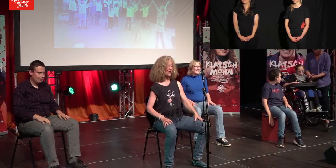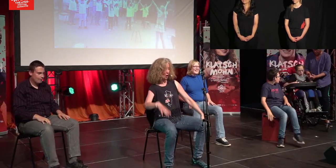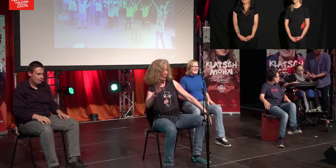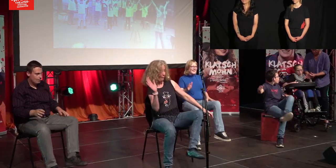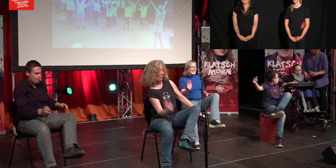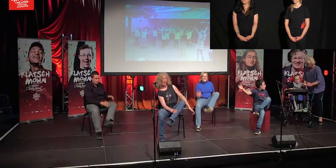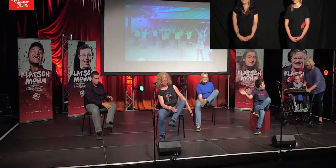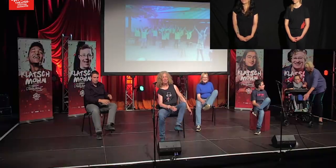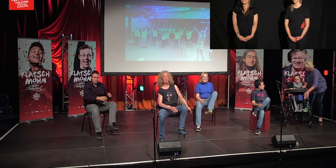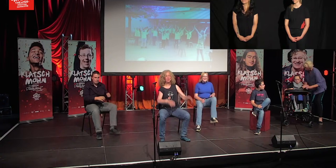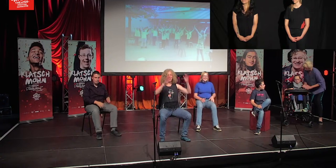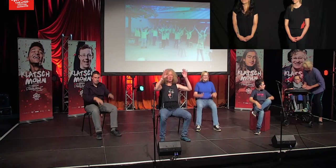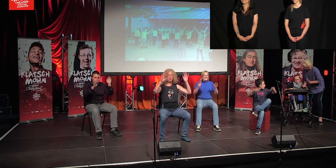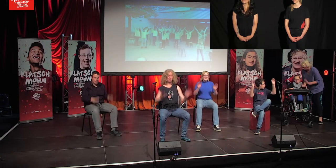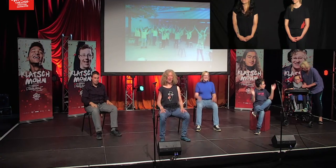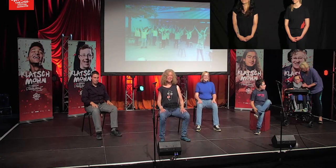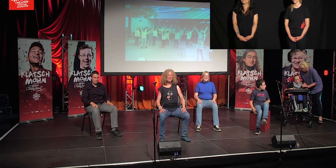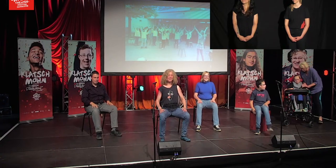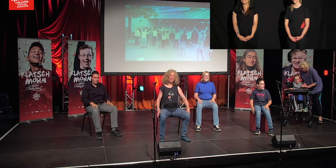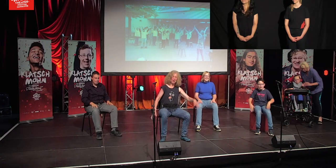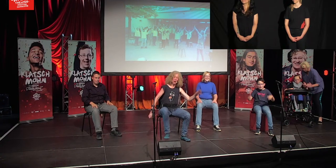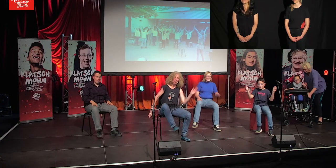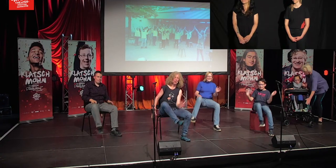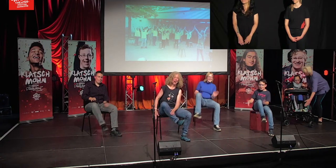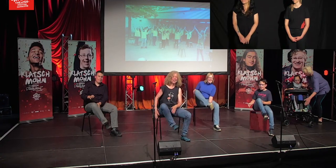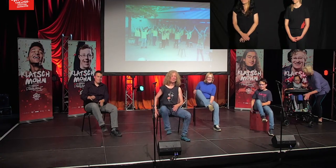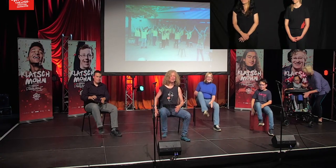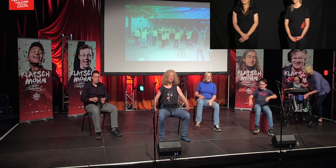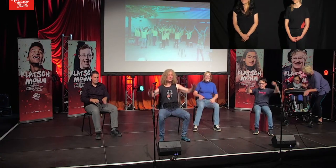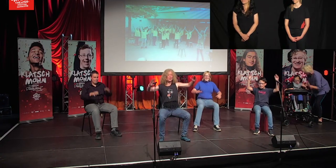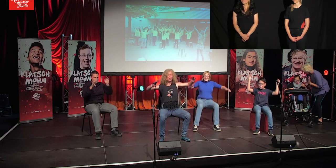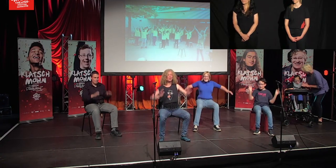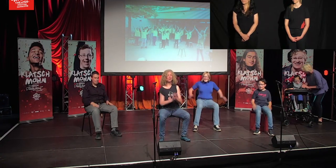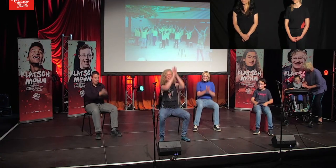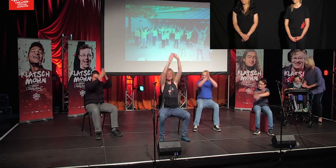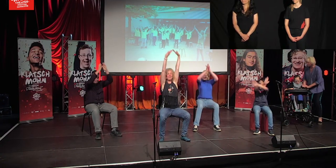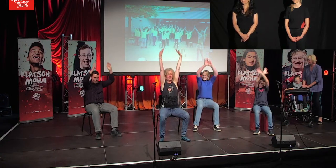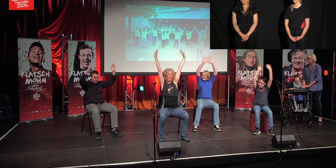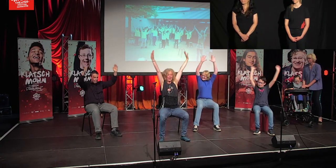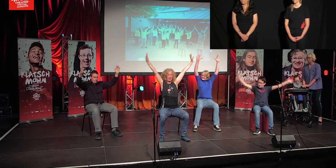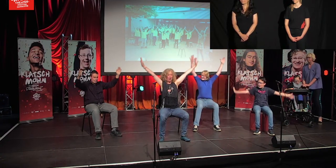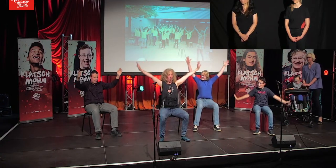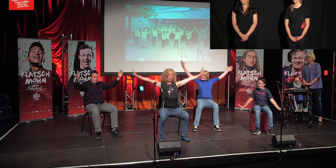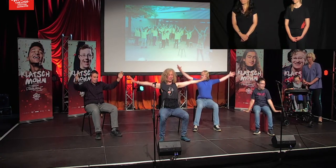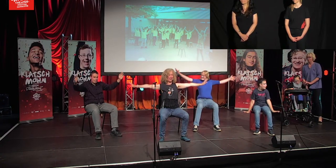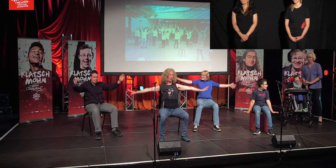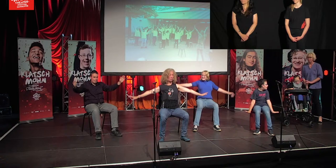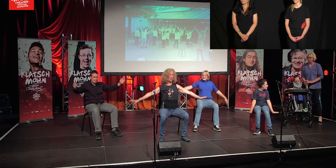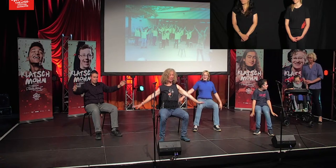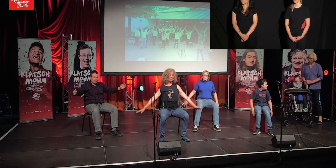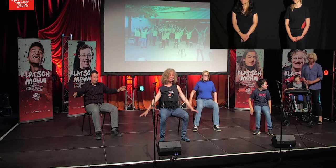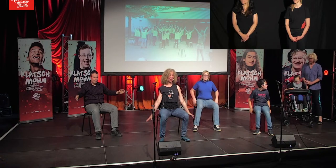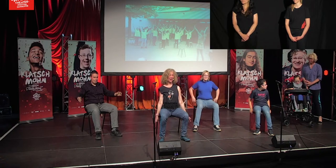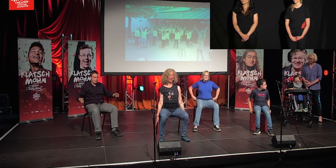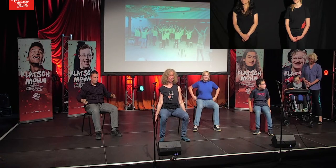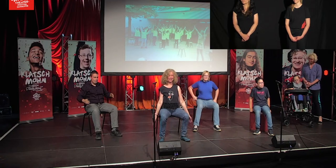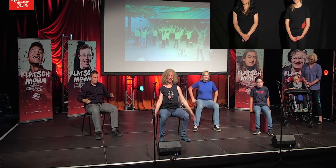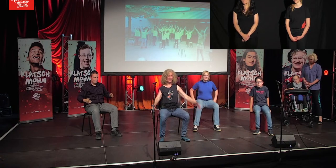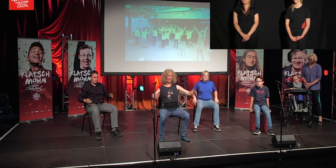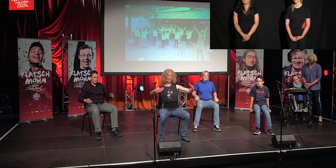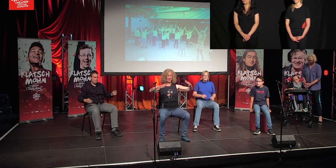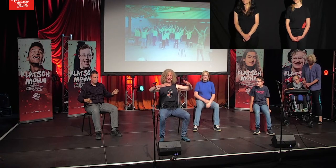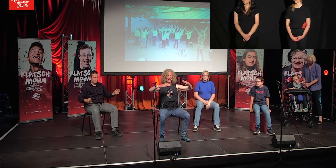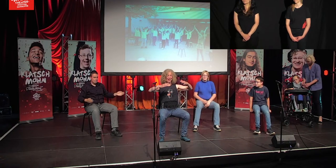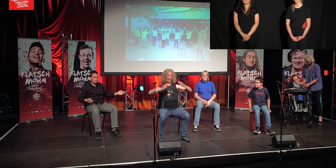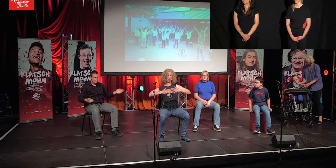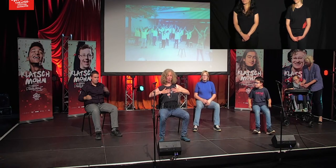Patsch. Bein, Fuß, Patsch. Bein, Fuß und rund über dem Körper. Dann kommt der Refrain. Das